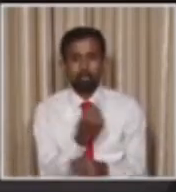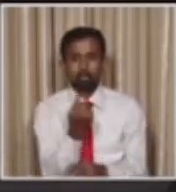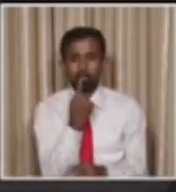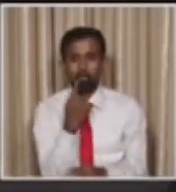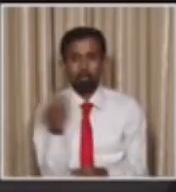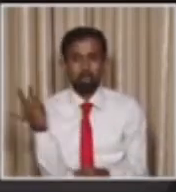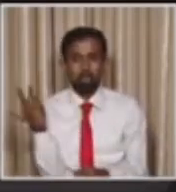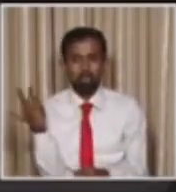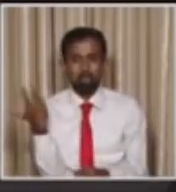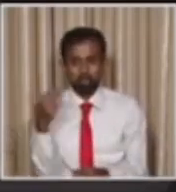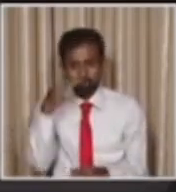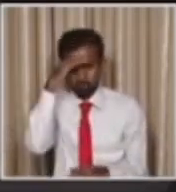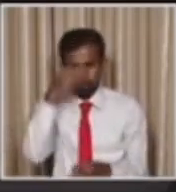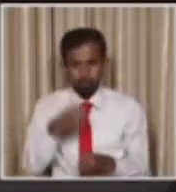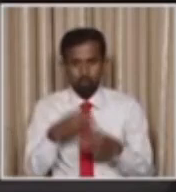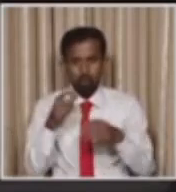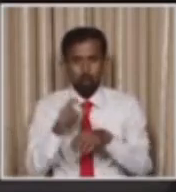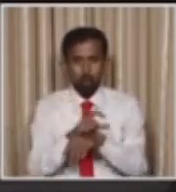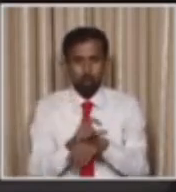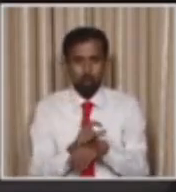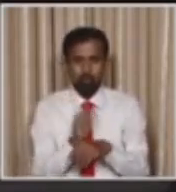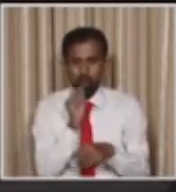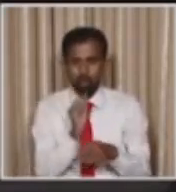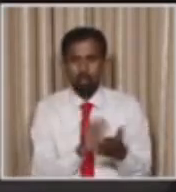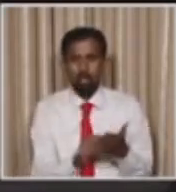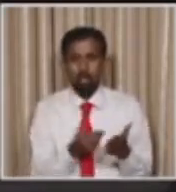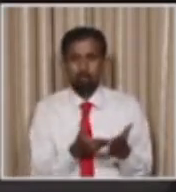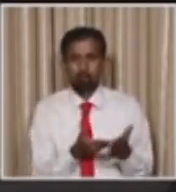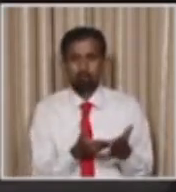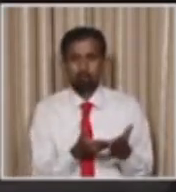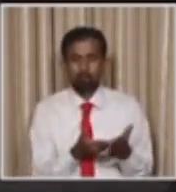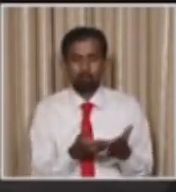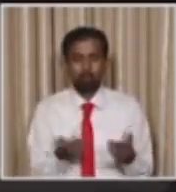එක පාසු කිරිදා කොමිෂන් සභාවේ කියනවා